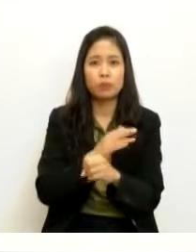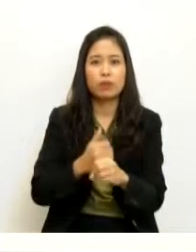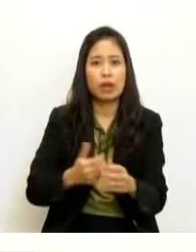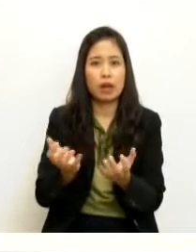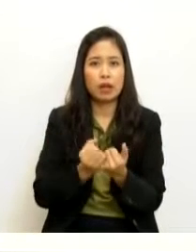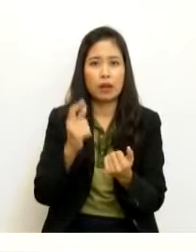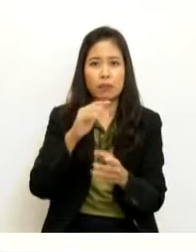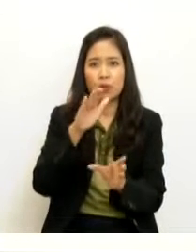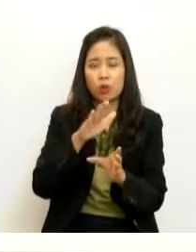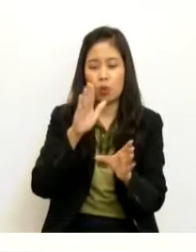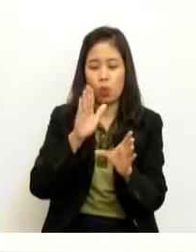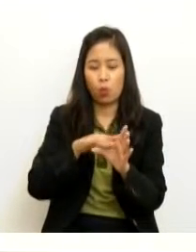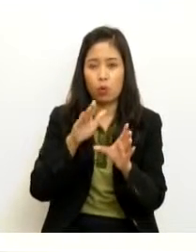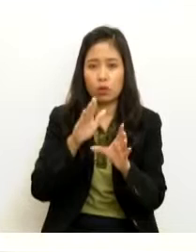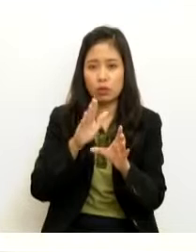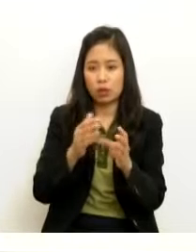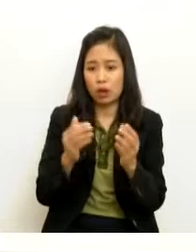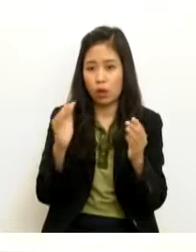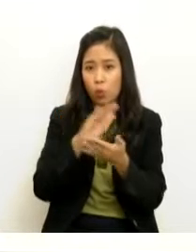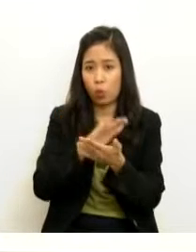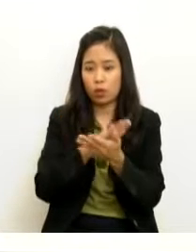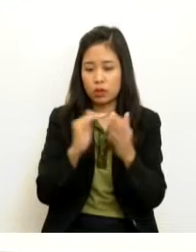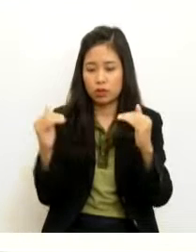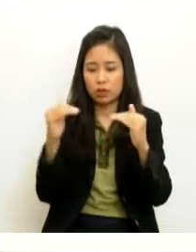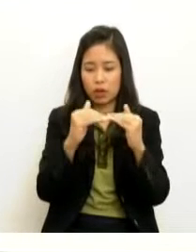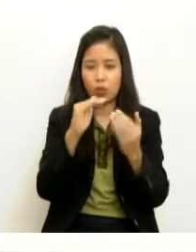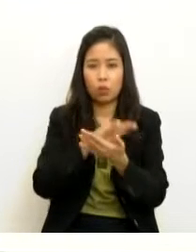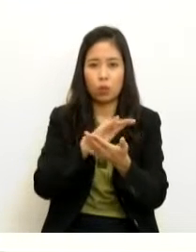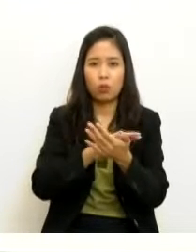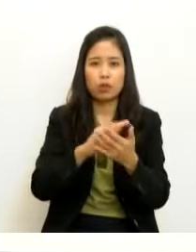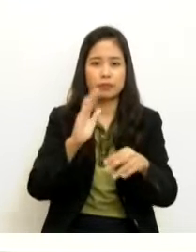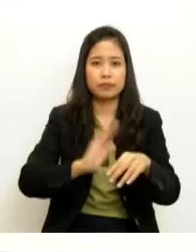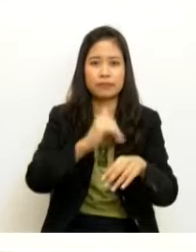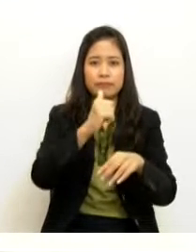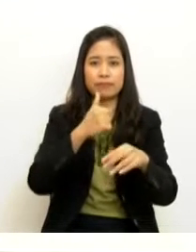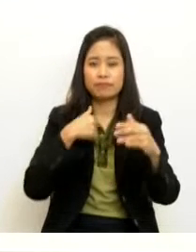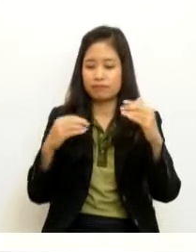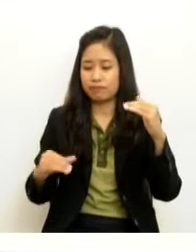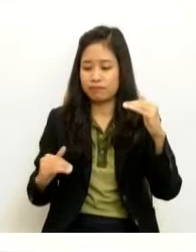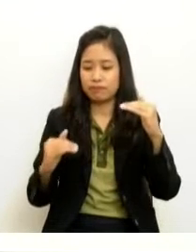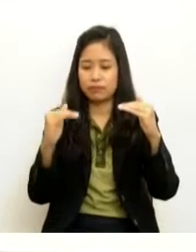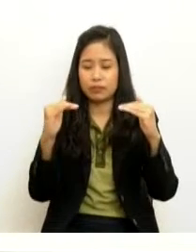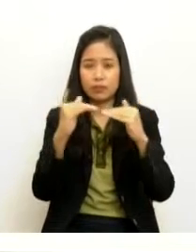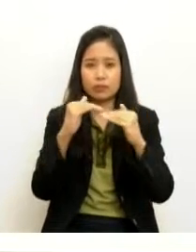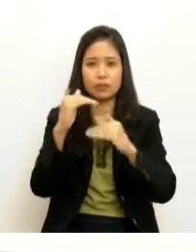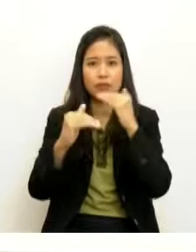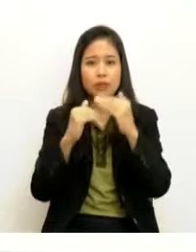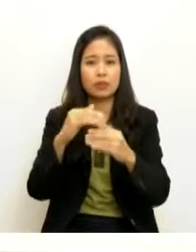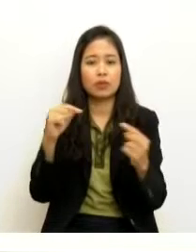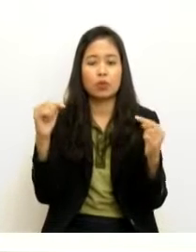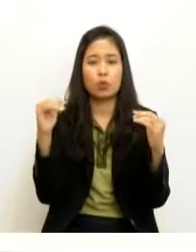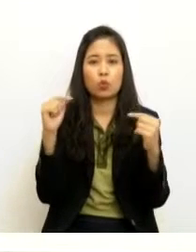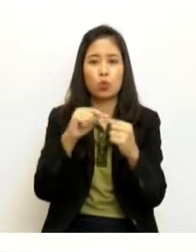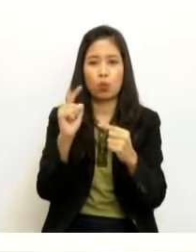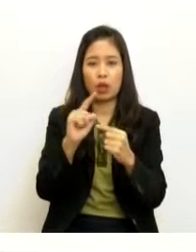ที่มีความแข่งขันสูงไม่ให้เกิดความแออัดจึงเกิดเป็นโครงการเชื่อมต่อจากโรงเรียนคุณภาพประจำตำบ